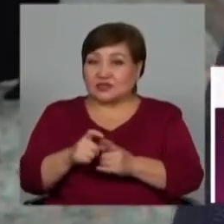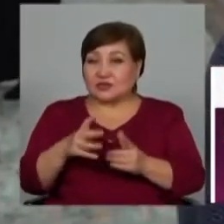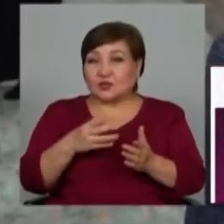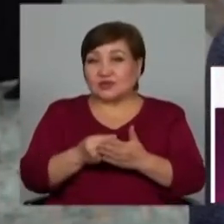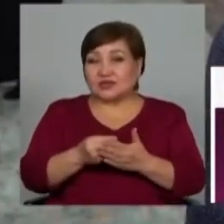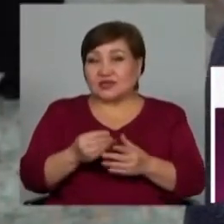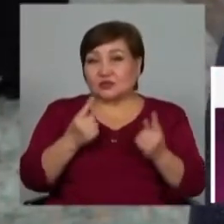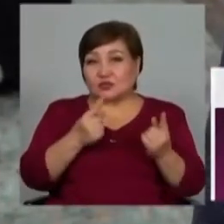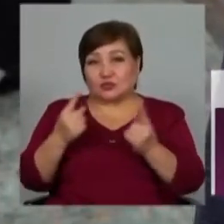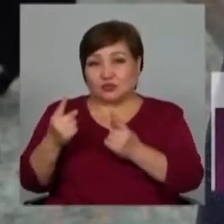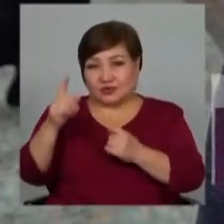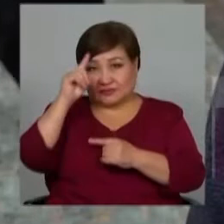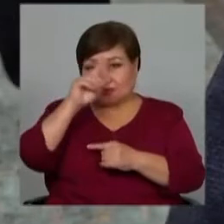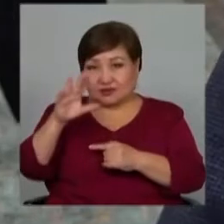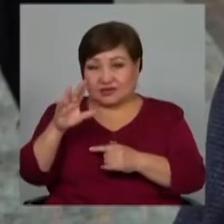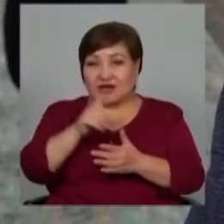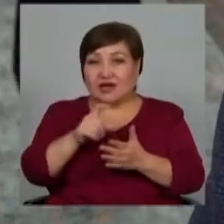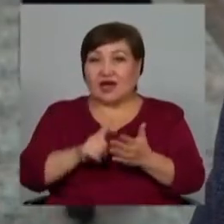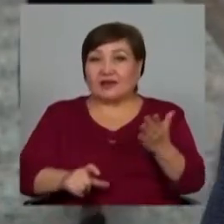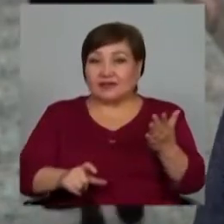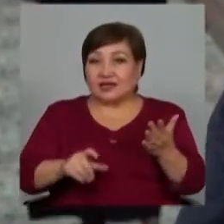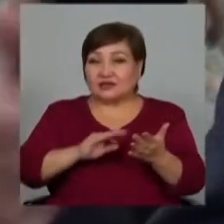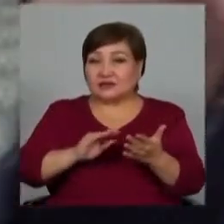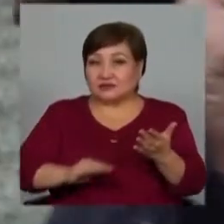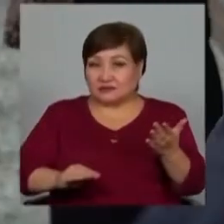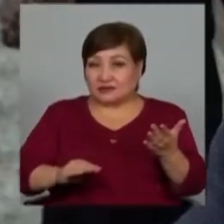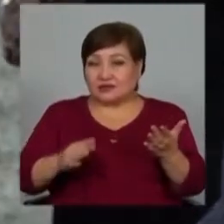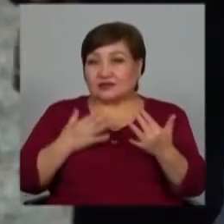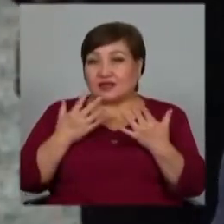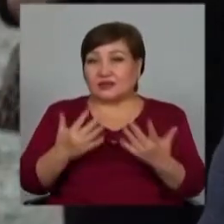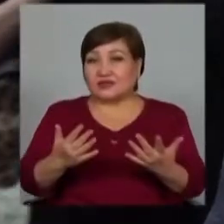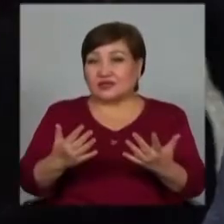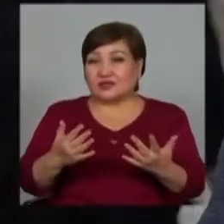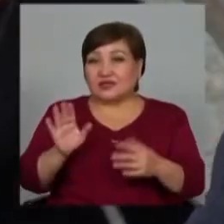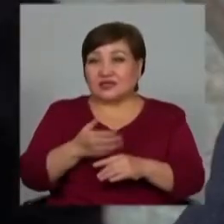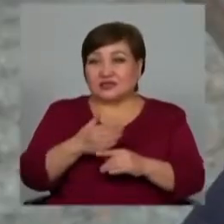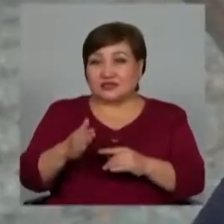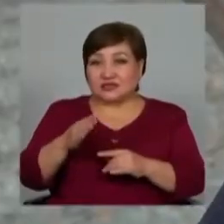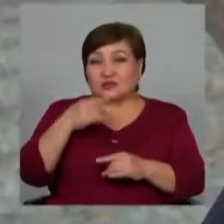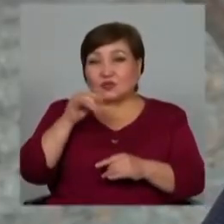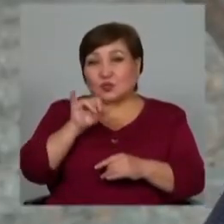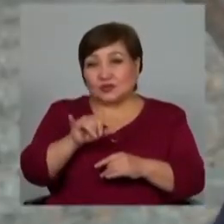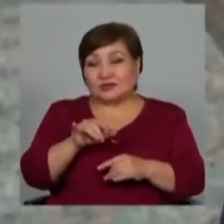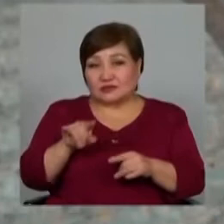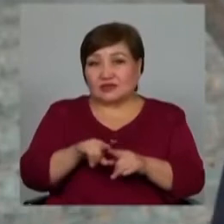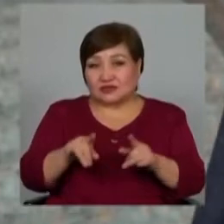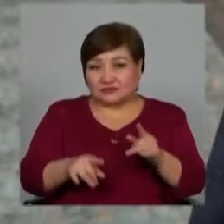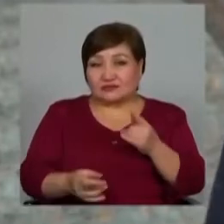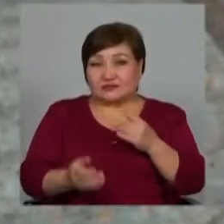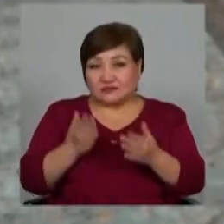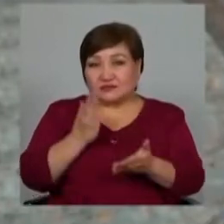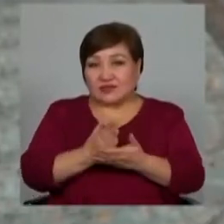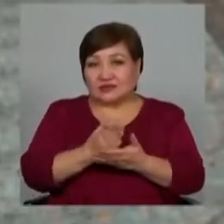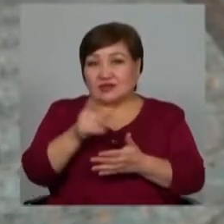мұқтар ақындардың сол қазірені талап етеді. Өздерінің арасында шығады мұқтар ақындар. Ол кәміл сенем оғанды.